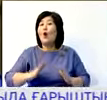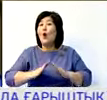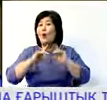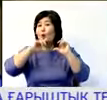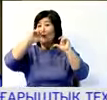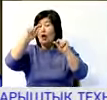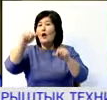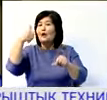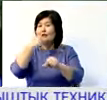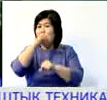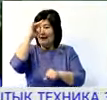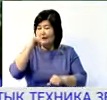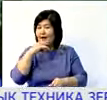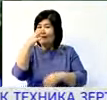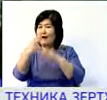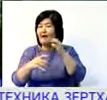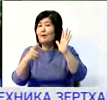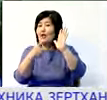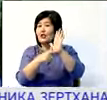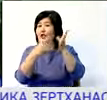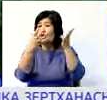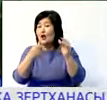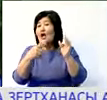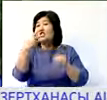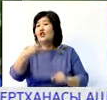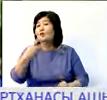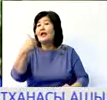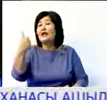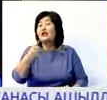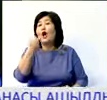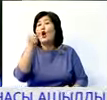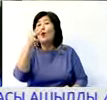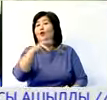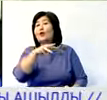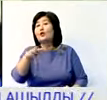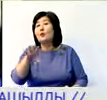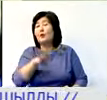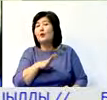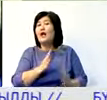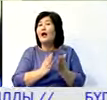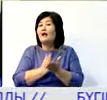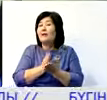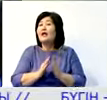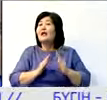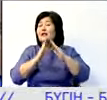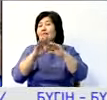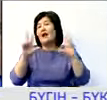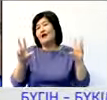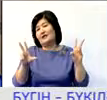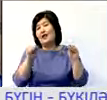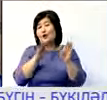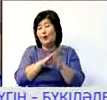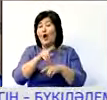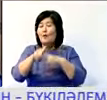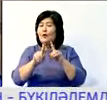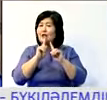Тұңғыш ғарышкеріміз аспан әлеміне 7 күн 22 сағат 13 минутын өткізіп, миссиясын сәтті орындады. Мұнан